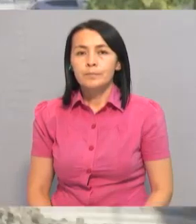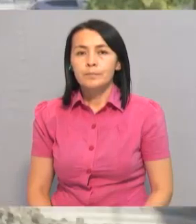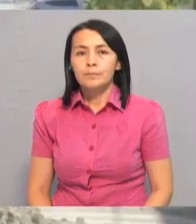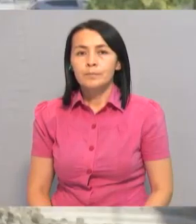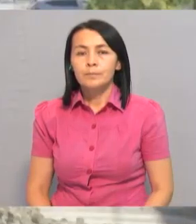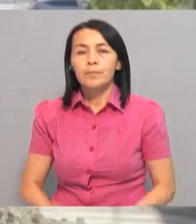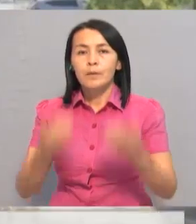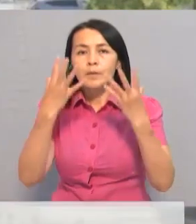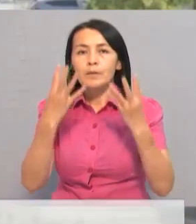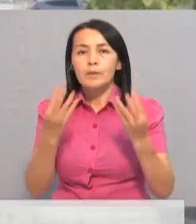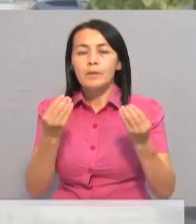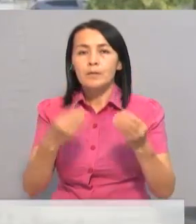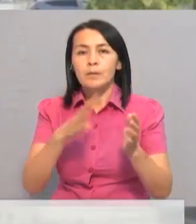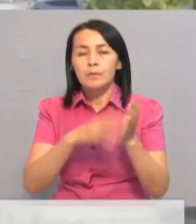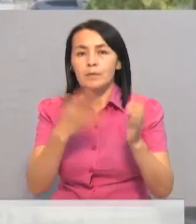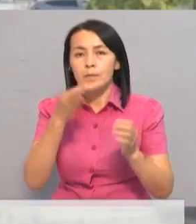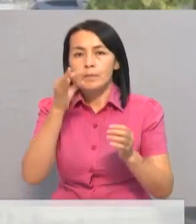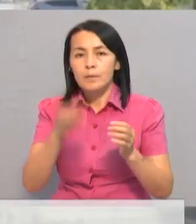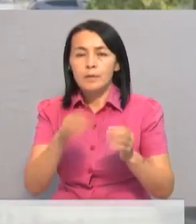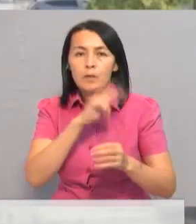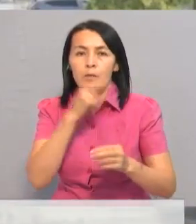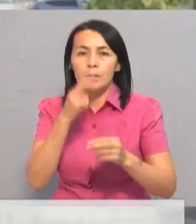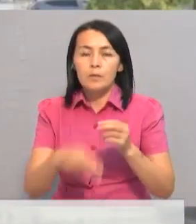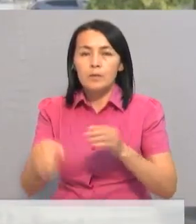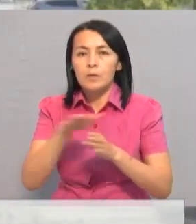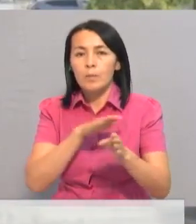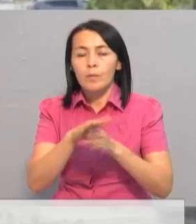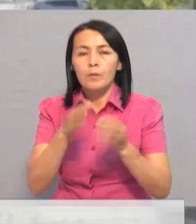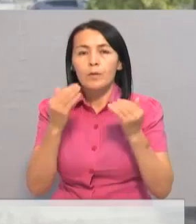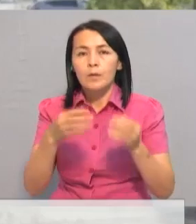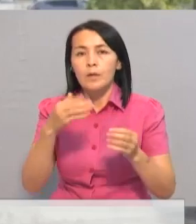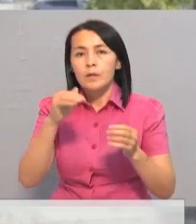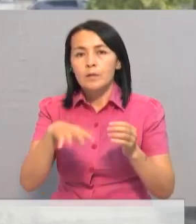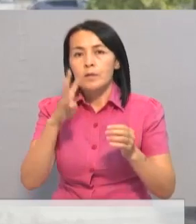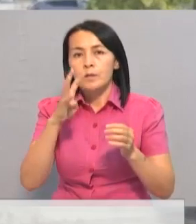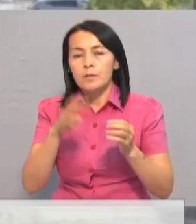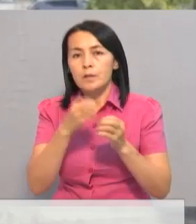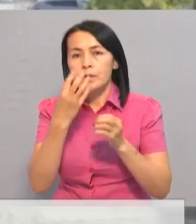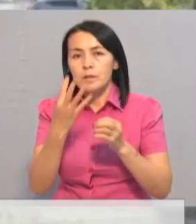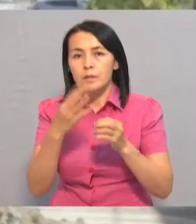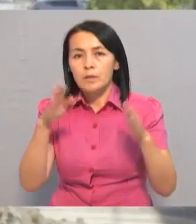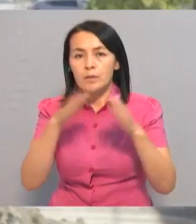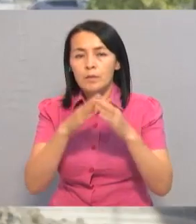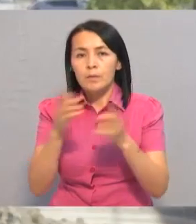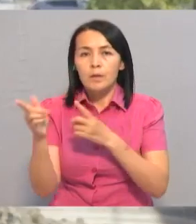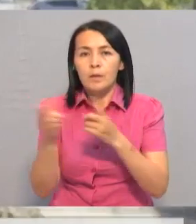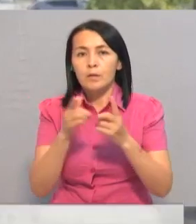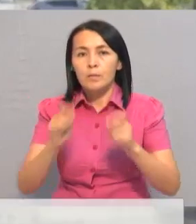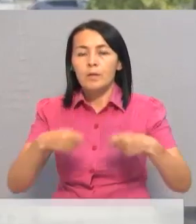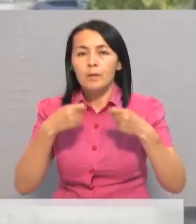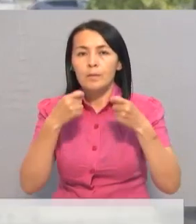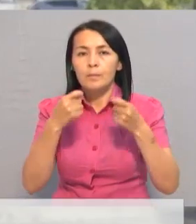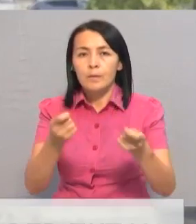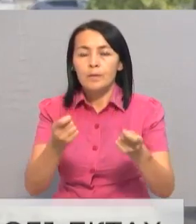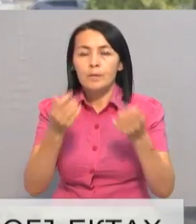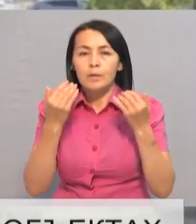2021-2023 годы. На сегодняшний день почти 95% работ завершены полностью. 1014 домов готовы к подключению к централизованной